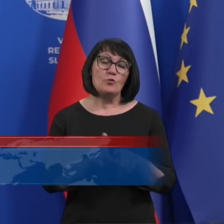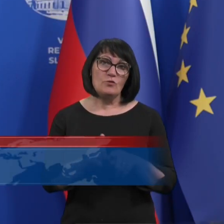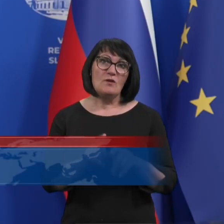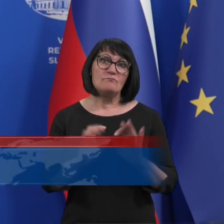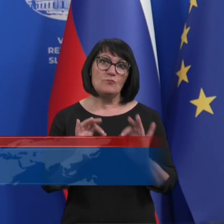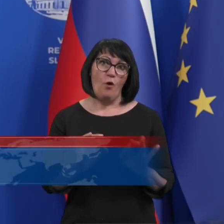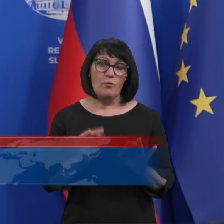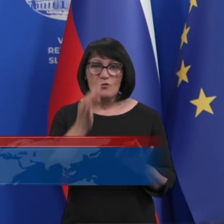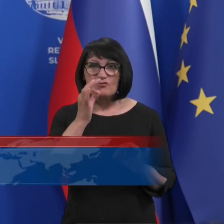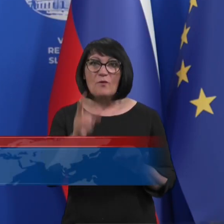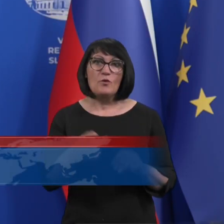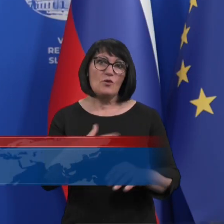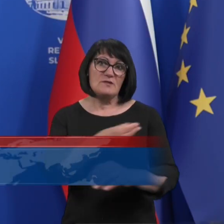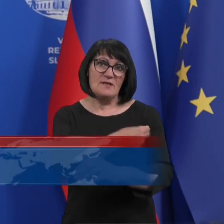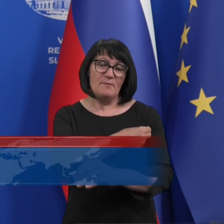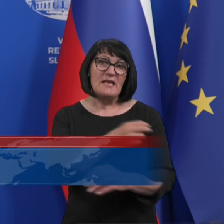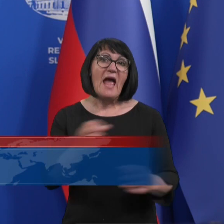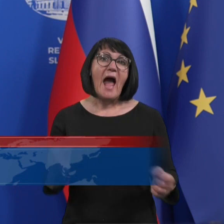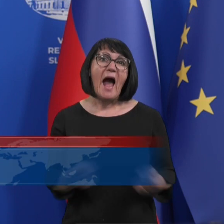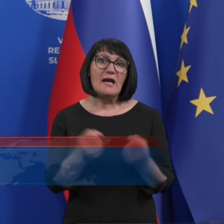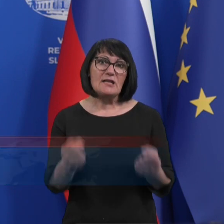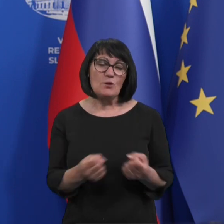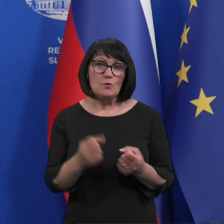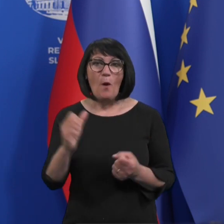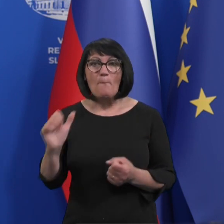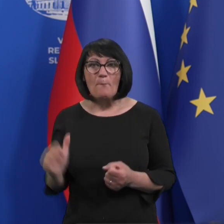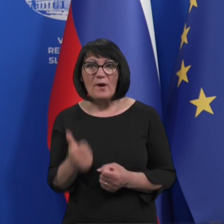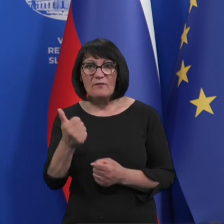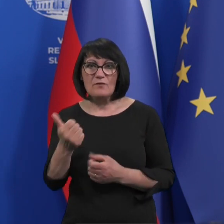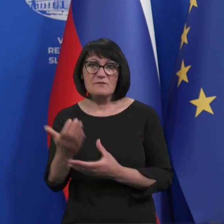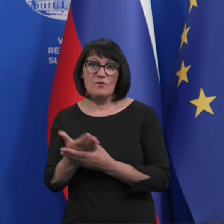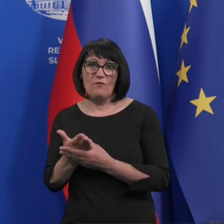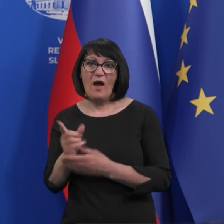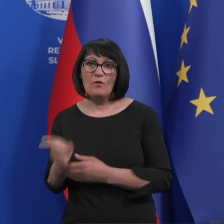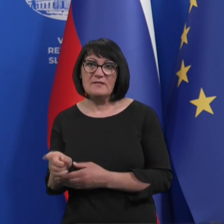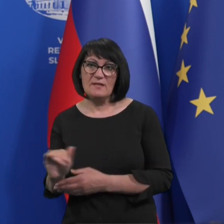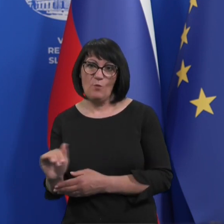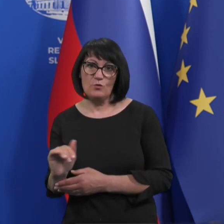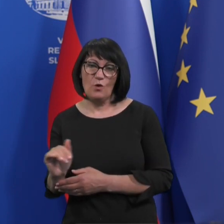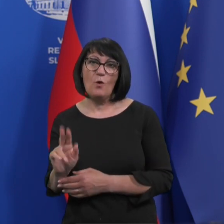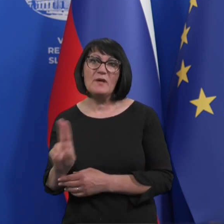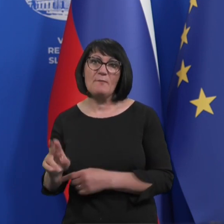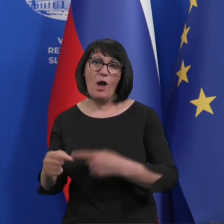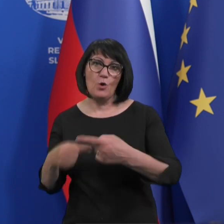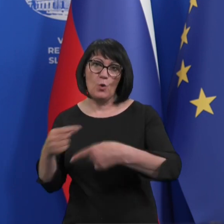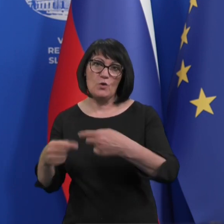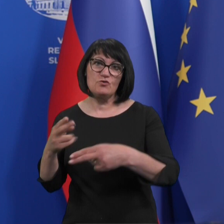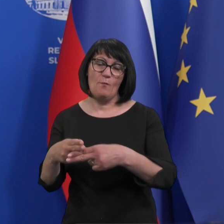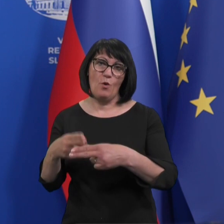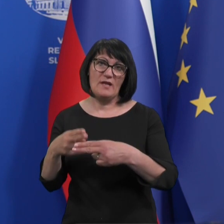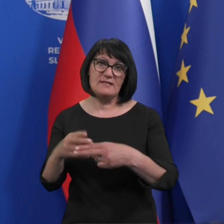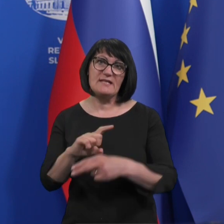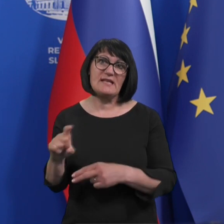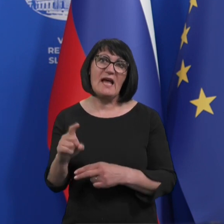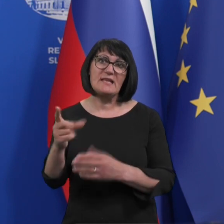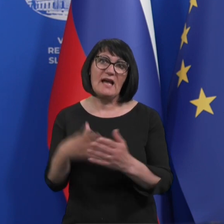to cepljenje aktivno najprej priporočili tistim otrokom, ki imajo kronične bolezni, zaradi